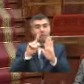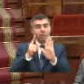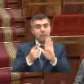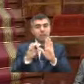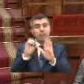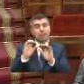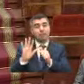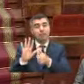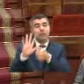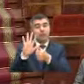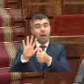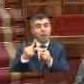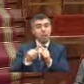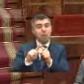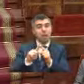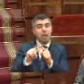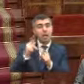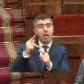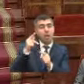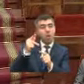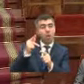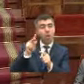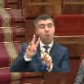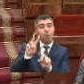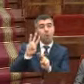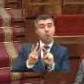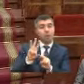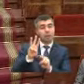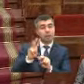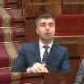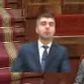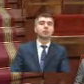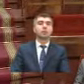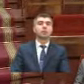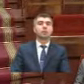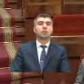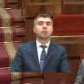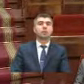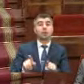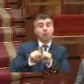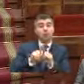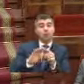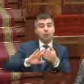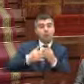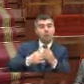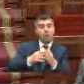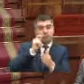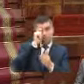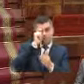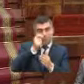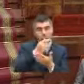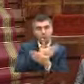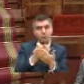10.06 تيرا وات ساعه. السؤال المطروح كذلك، عملت الحكومه مشكوره تنويع الباقه ديال